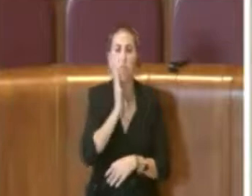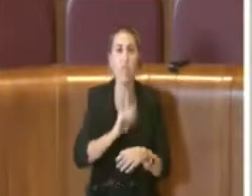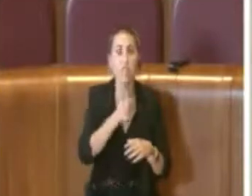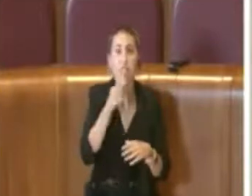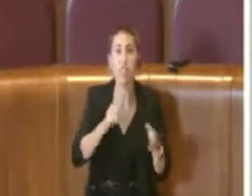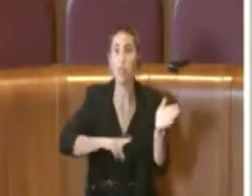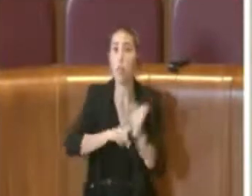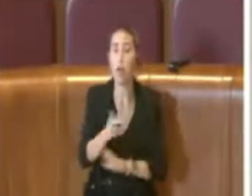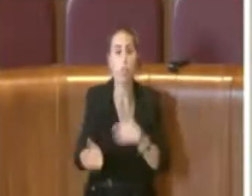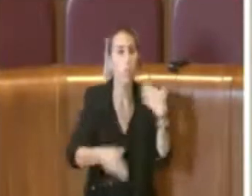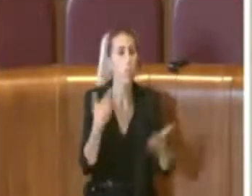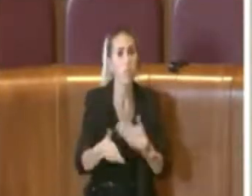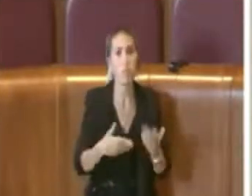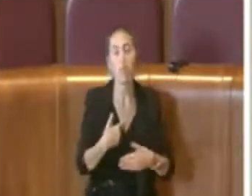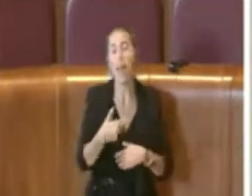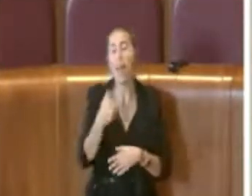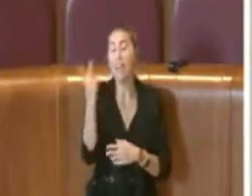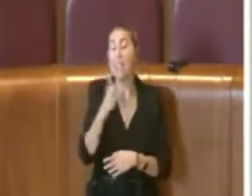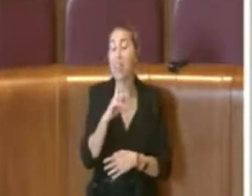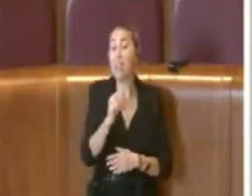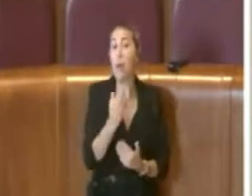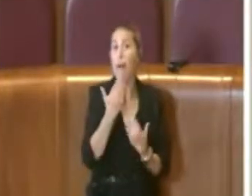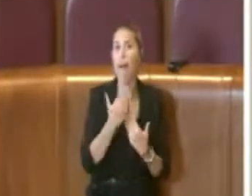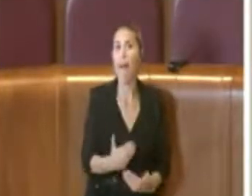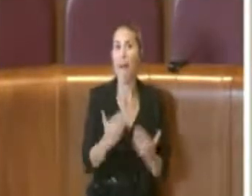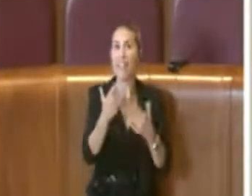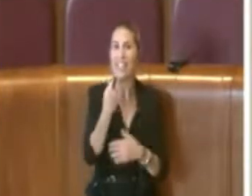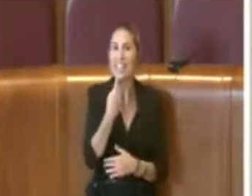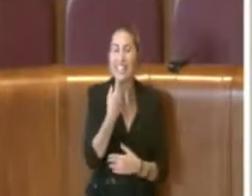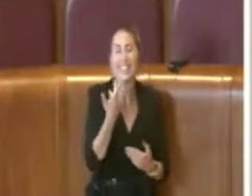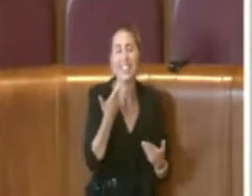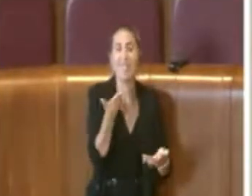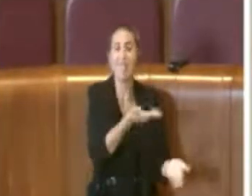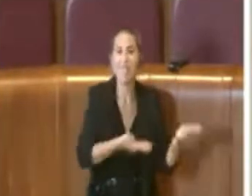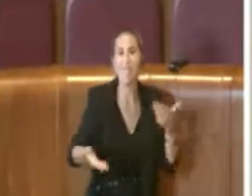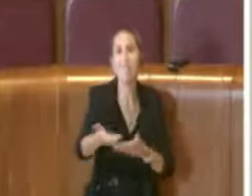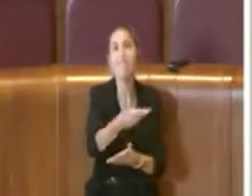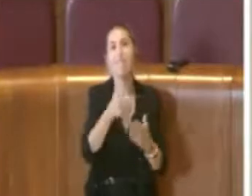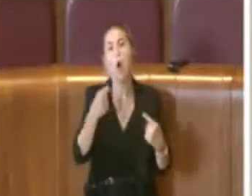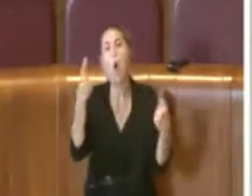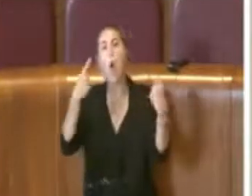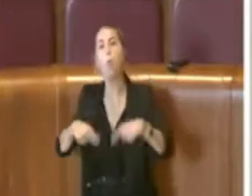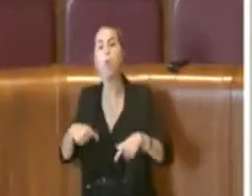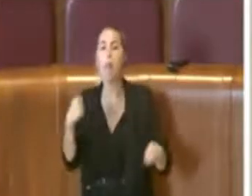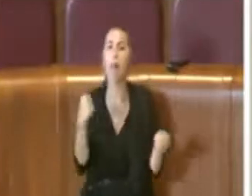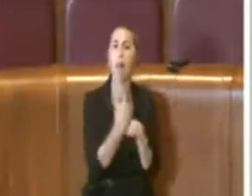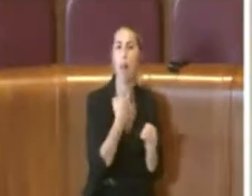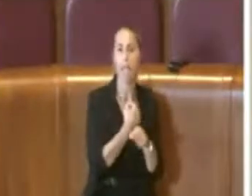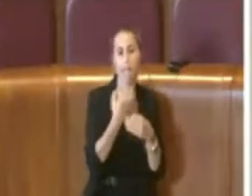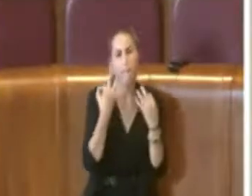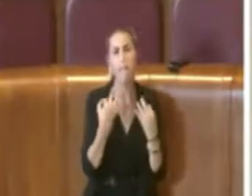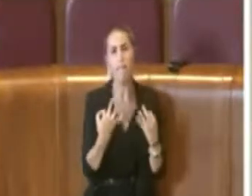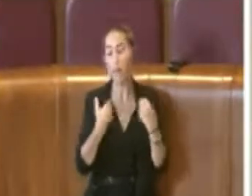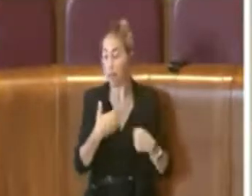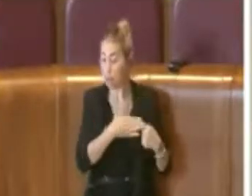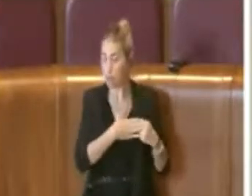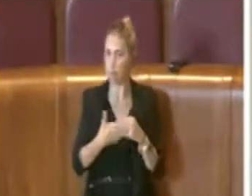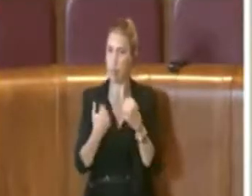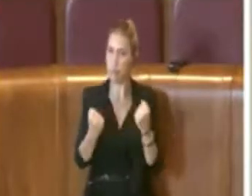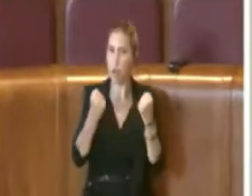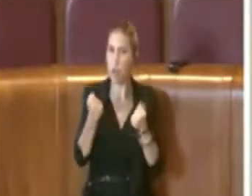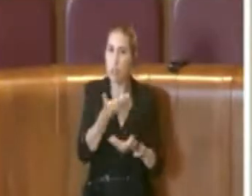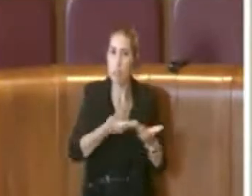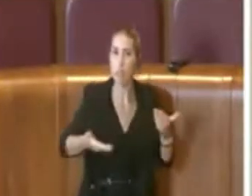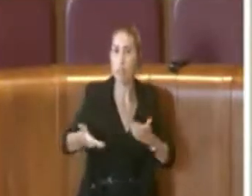risultato. Io veramente ringrazio anche i colleghi delle opposizioni che insomma ci hanno sostenuto in questo